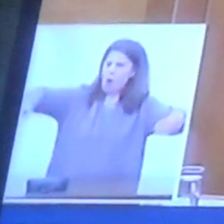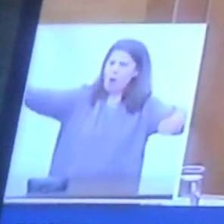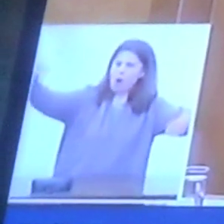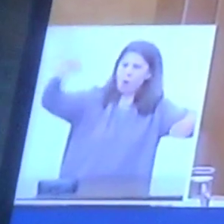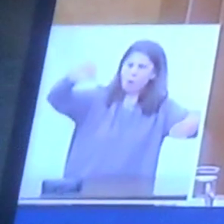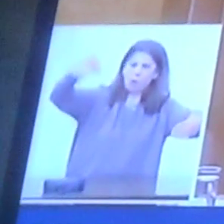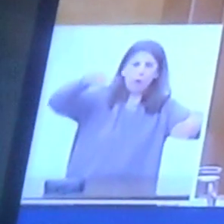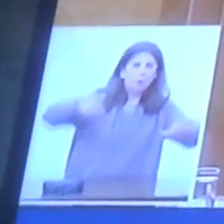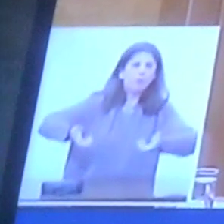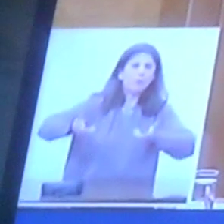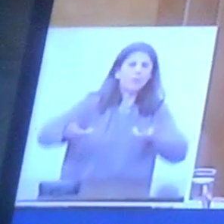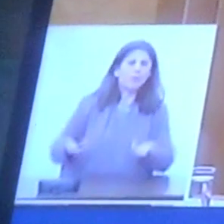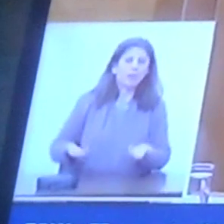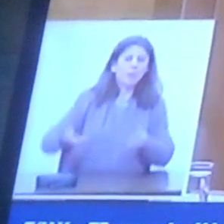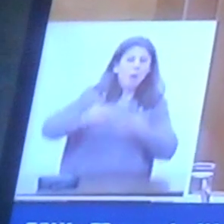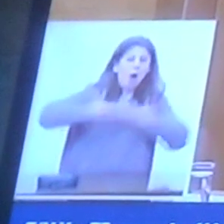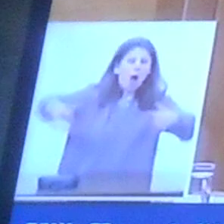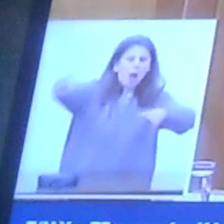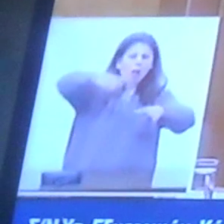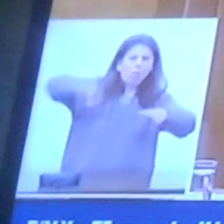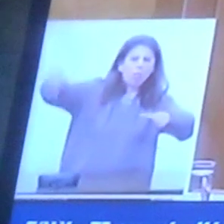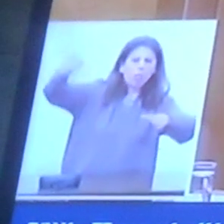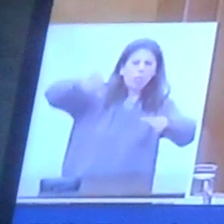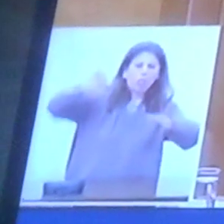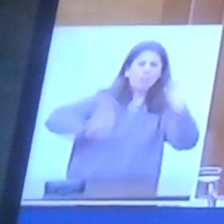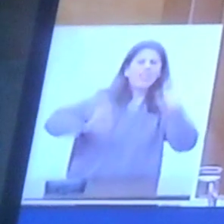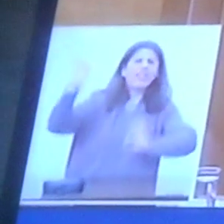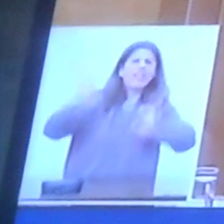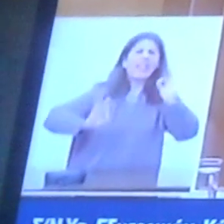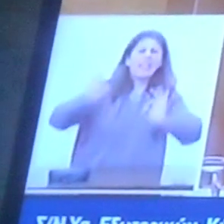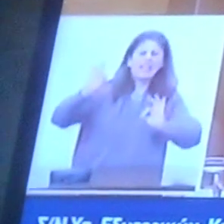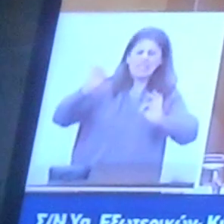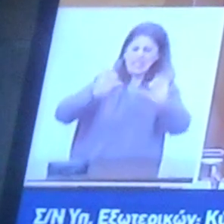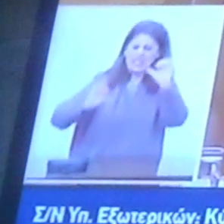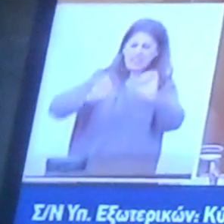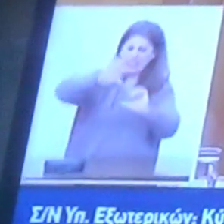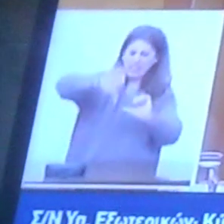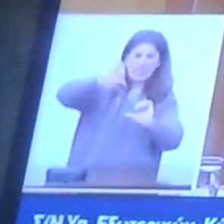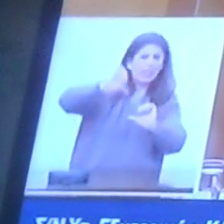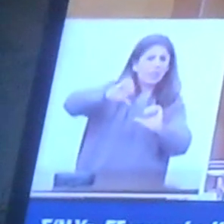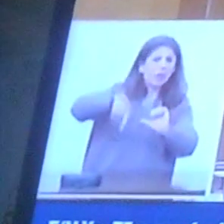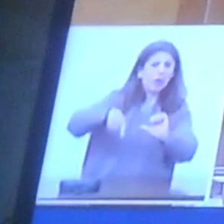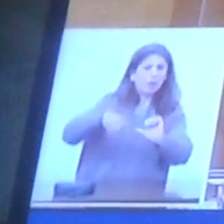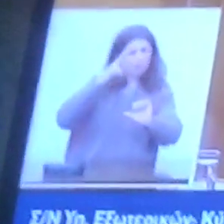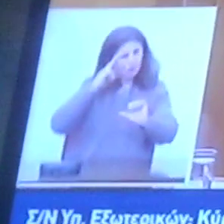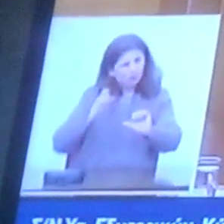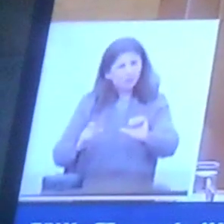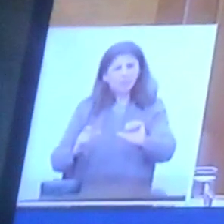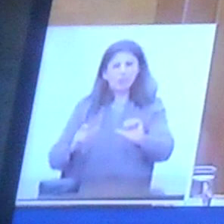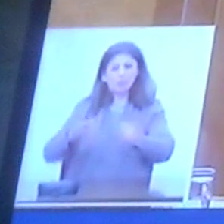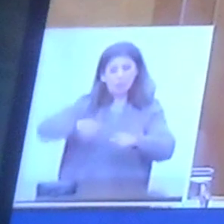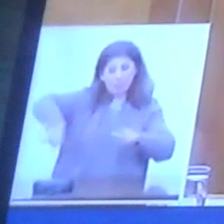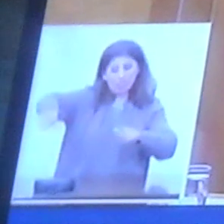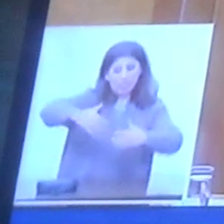αέριο. Είτε γιατί υπάροχοι ηλεκτρικής ενέργειας, τα παλικάρια αυτά, είναι τα γνωστά παλικάρια που έχουν δηληστήρια, που